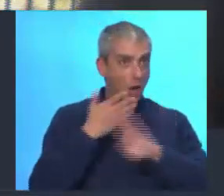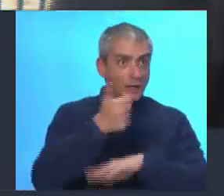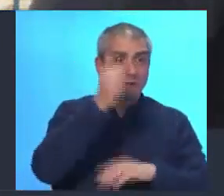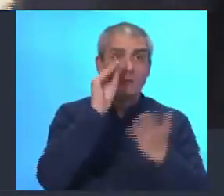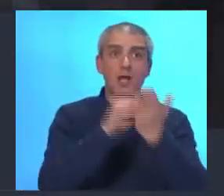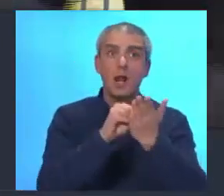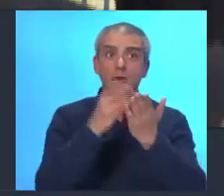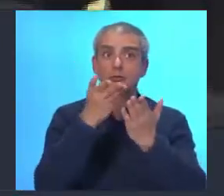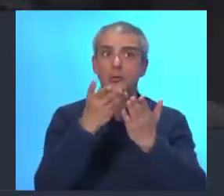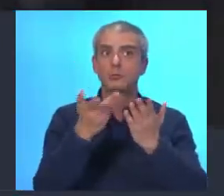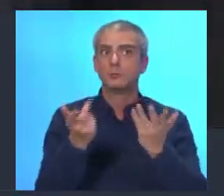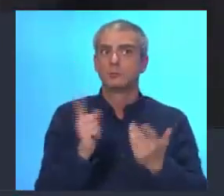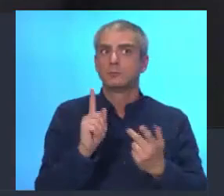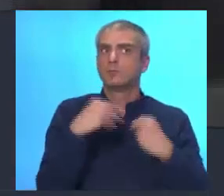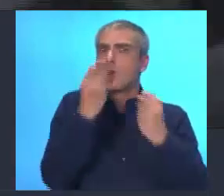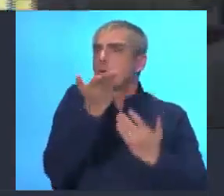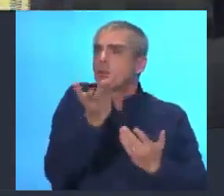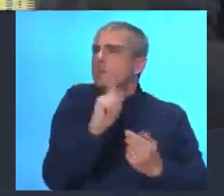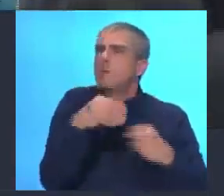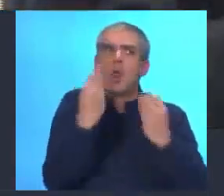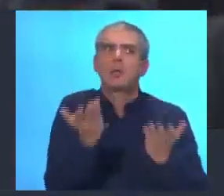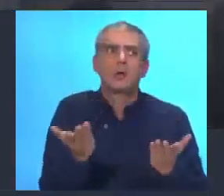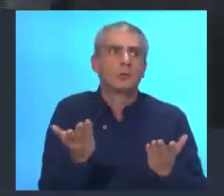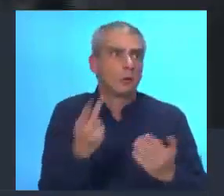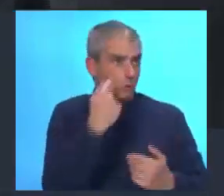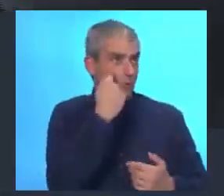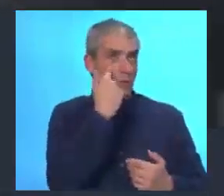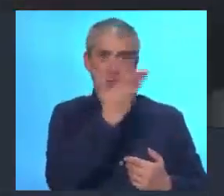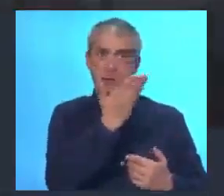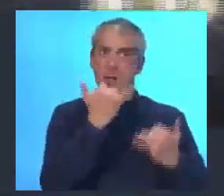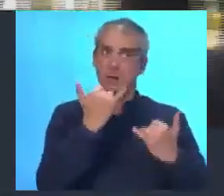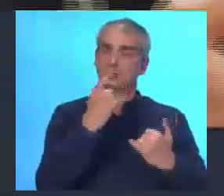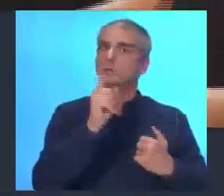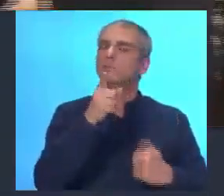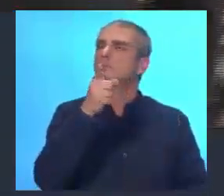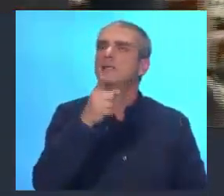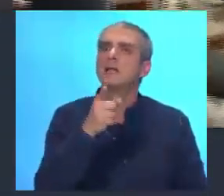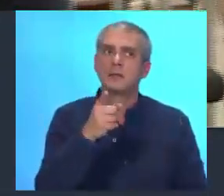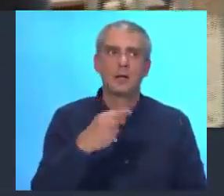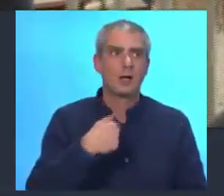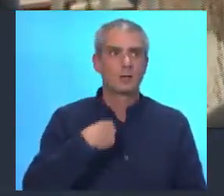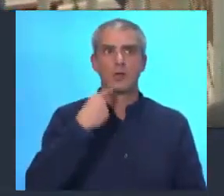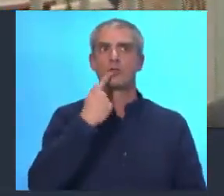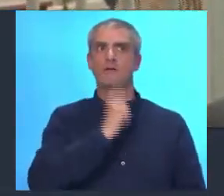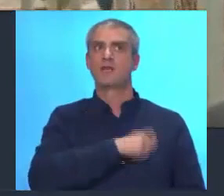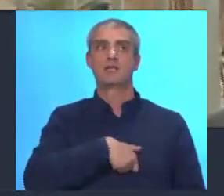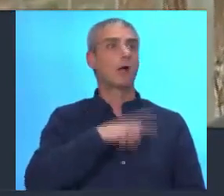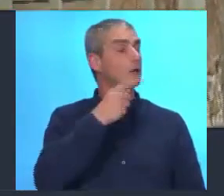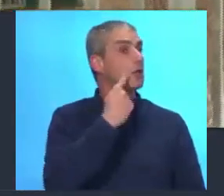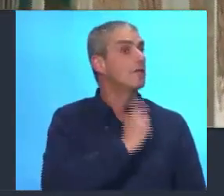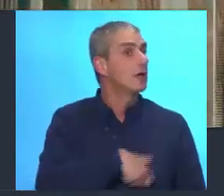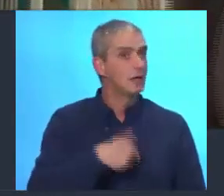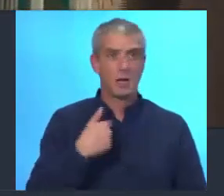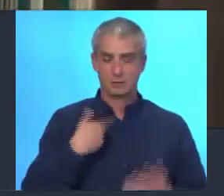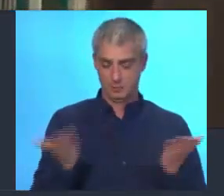לרשום? מי לא נותן? מי לא נותן? בואו נראה. עכשיו אתה, מי אדוני? אני דובר העירייה. אתה דובר העירייה. אני מקפל